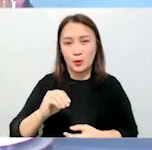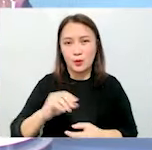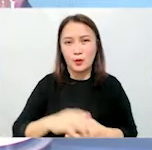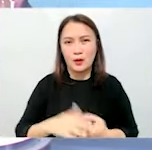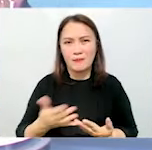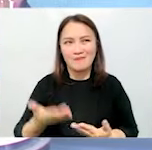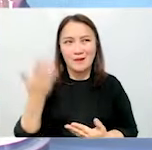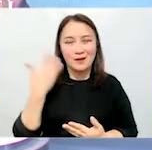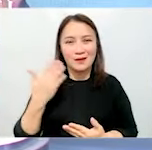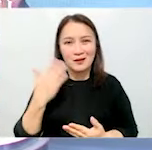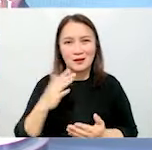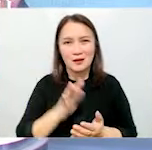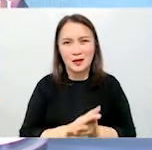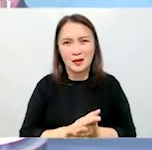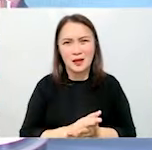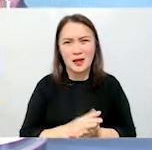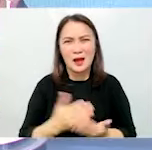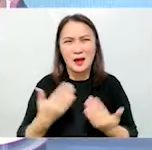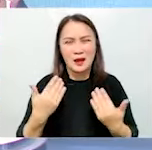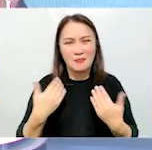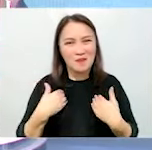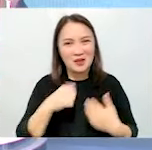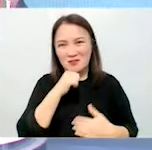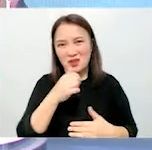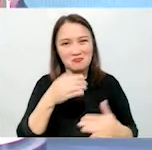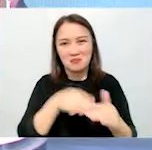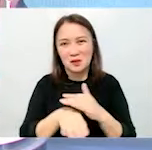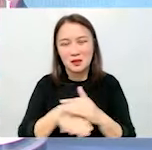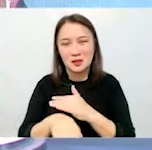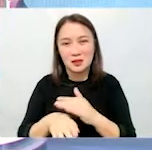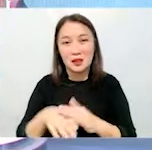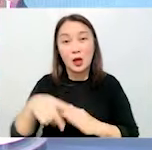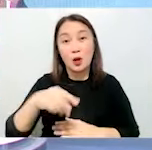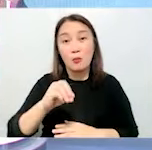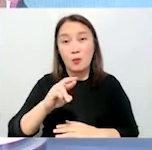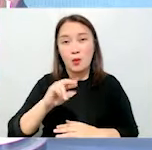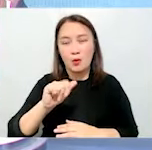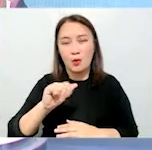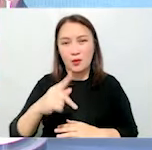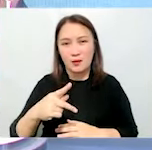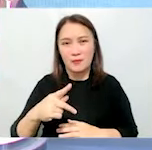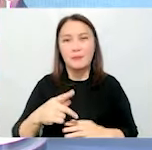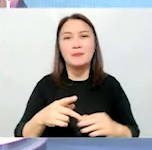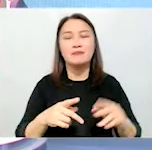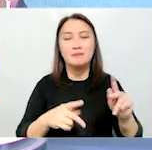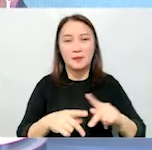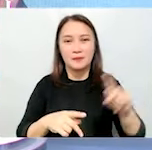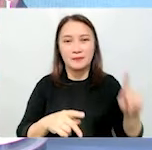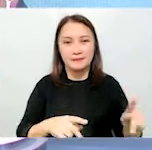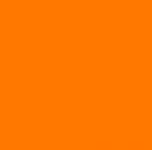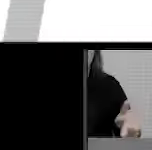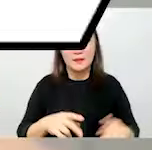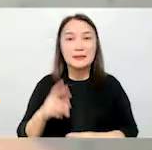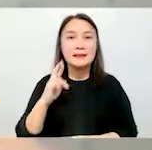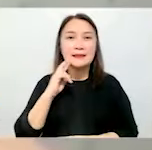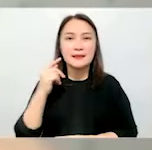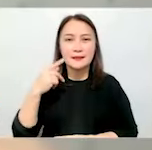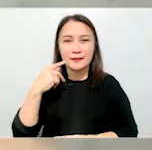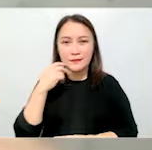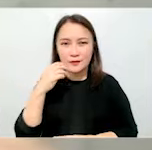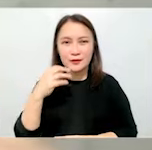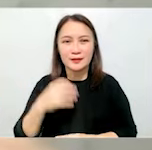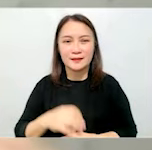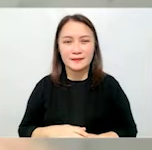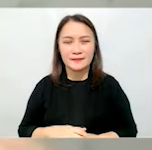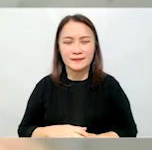na pagsalakay sa Pogo Hub sa Porac, Pampanga. Nasa frontline ng balitang yan si Ria Fernandez. Kami